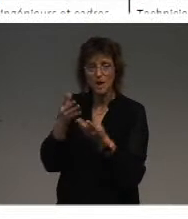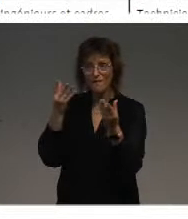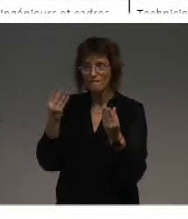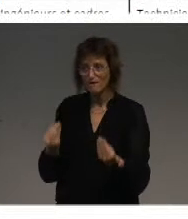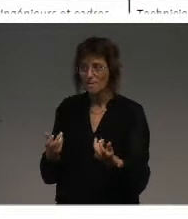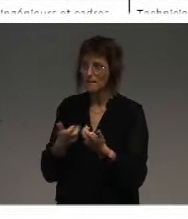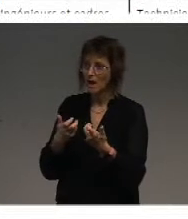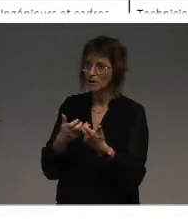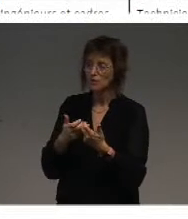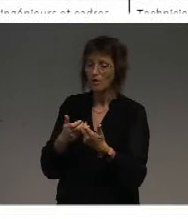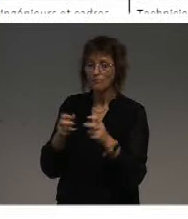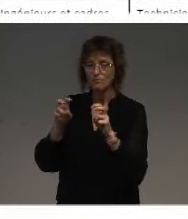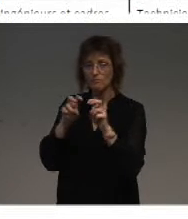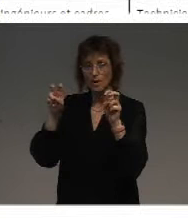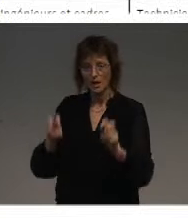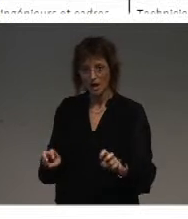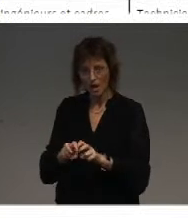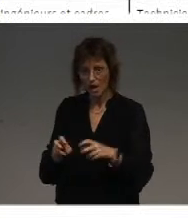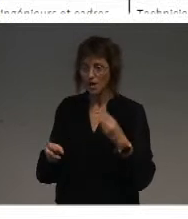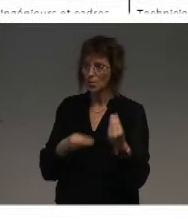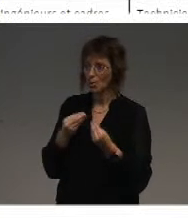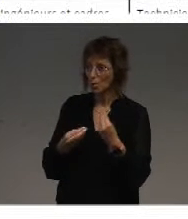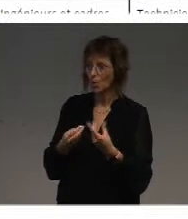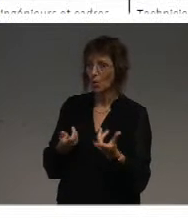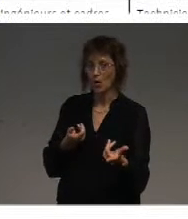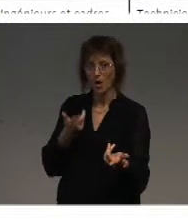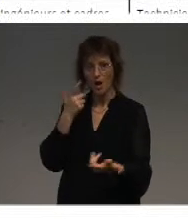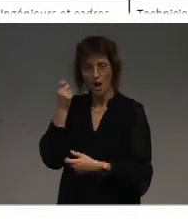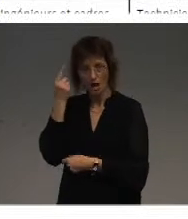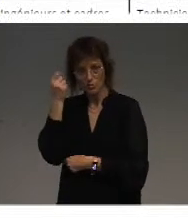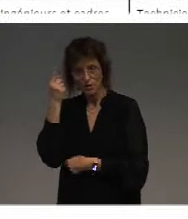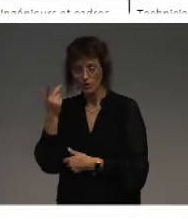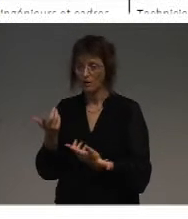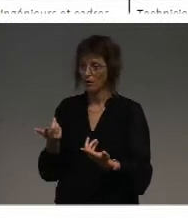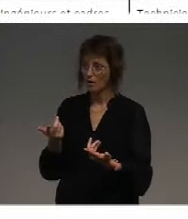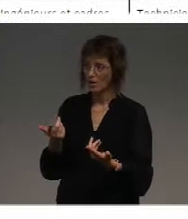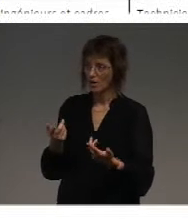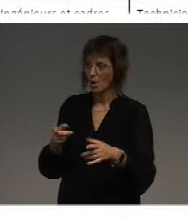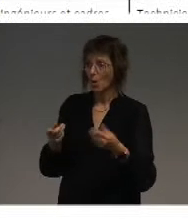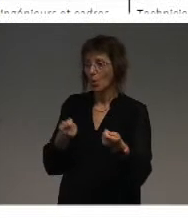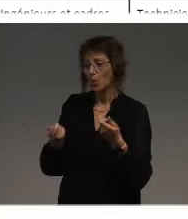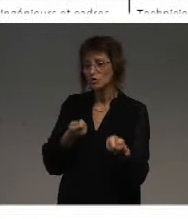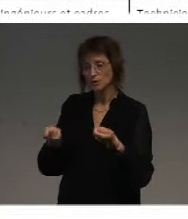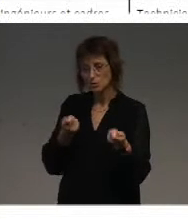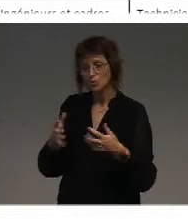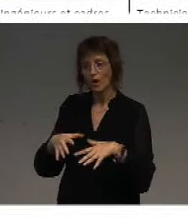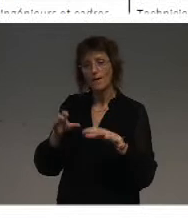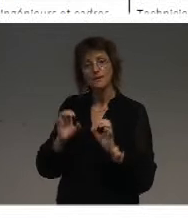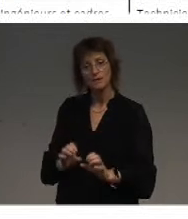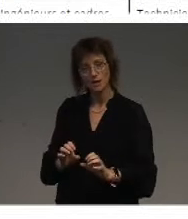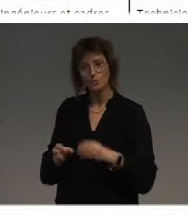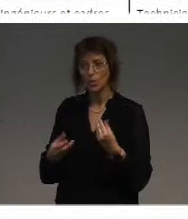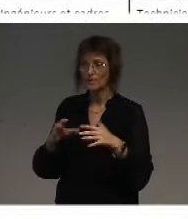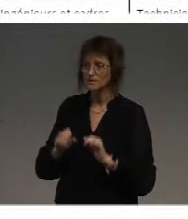cadres, d'ingénieurs, d'agents de maîtrise, avec quelques domaines surreprésentés comme la gestion et l'administration des entreprises, les administrations